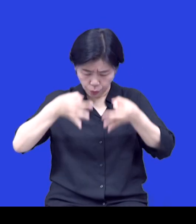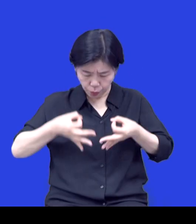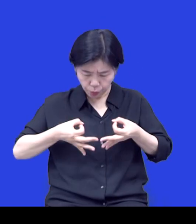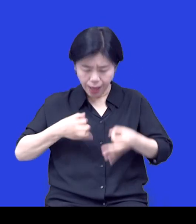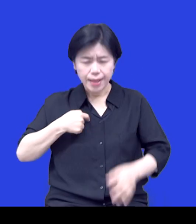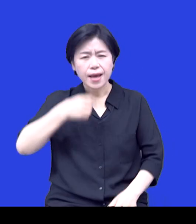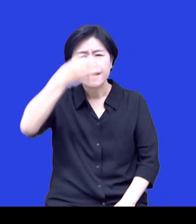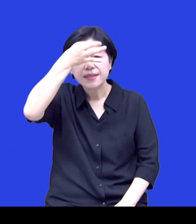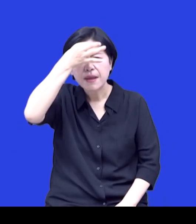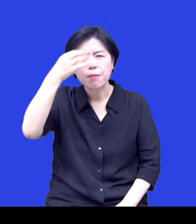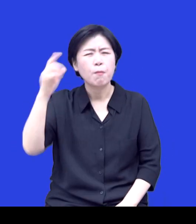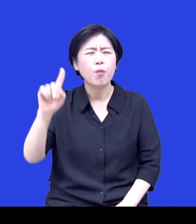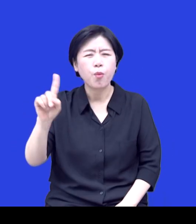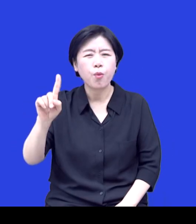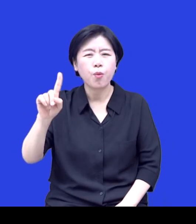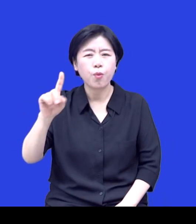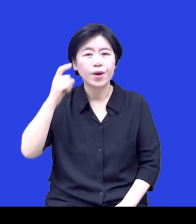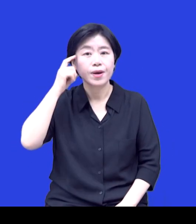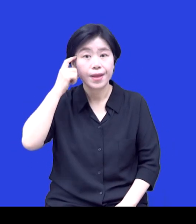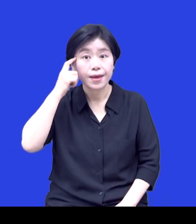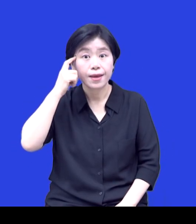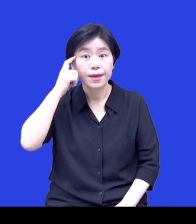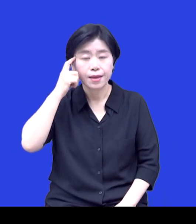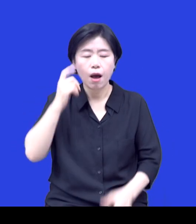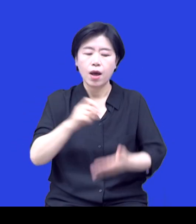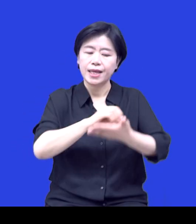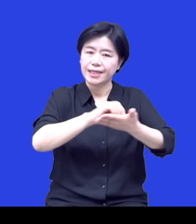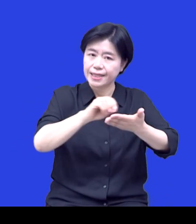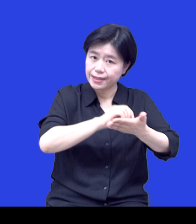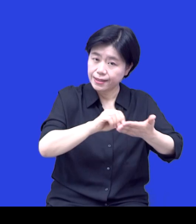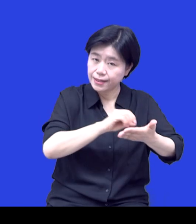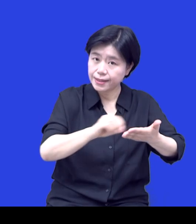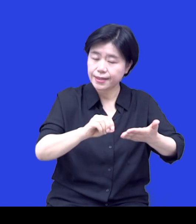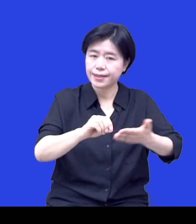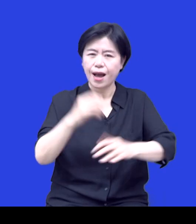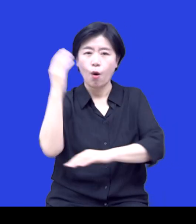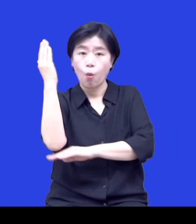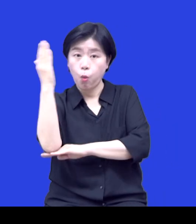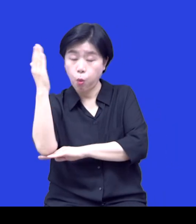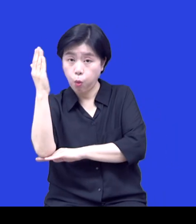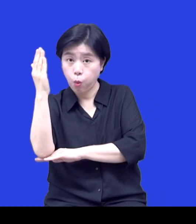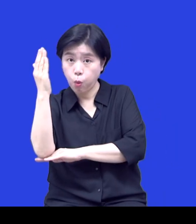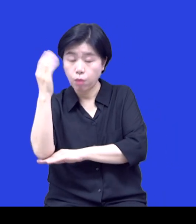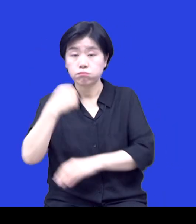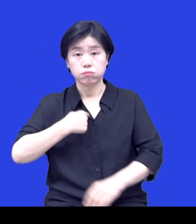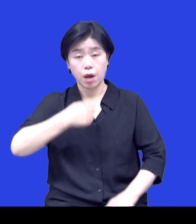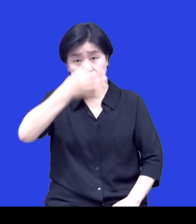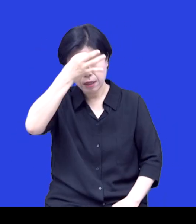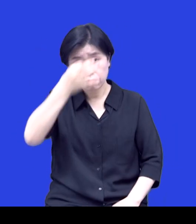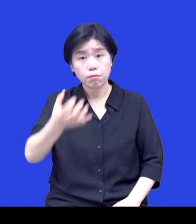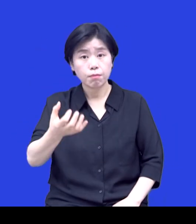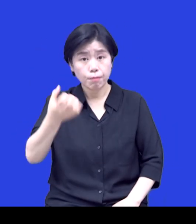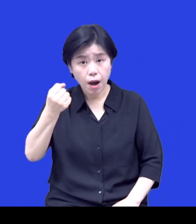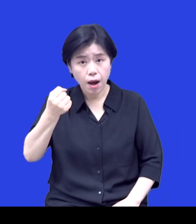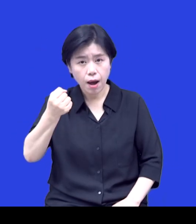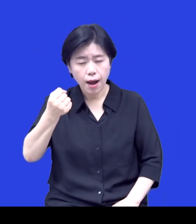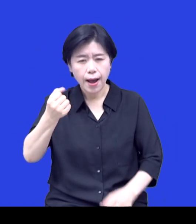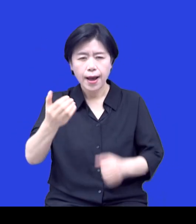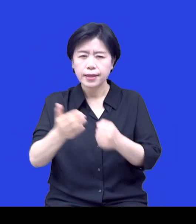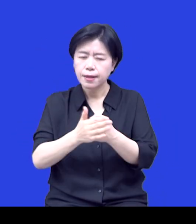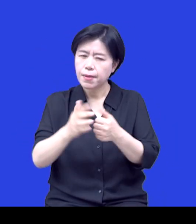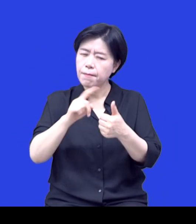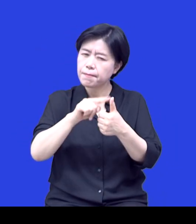그 글을 쓰고 예. 스피치라고 그쪽으로 재능이 있는 것 같은데 목사는 하면 안 되고 예. 그래서 딱 그걸 긋고